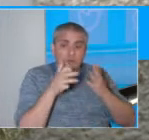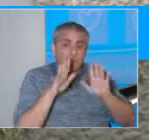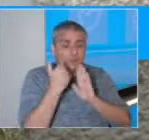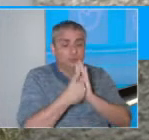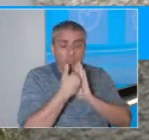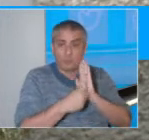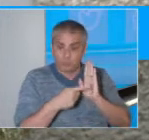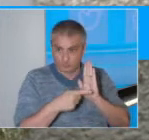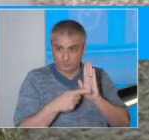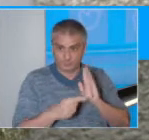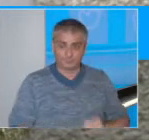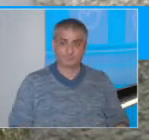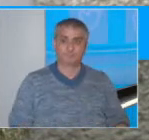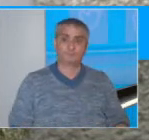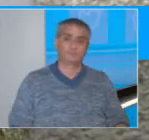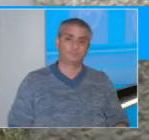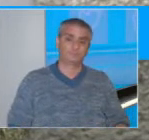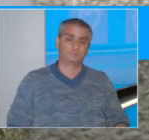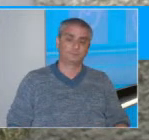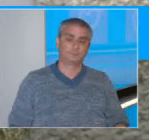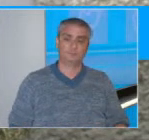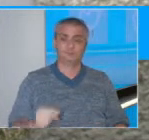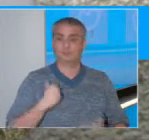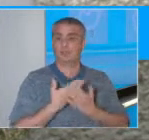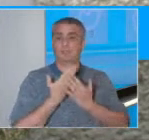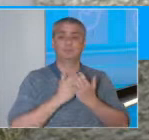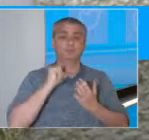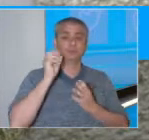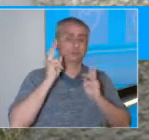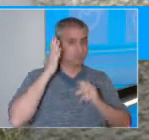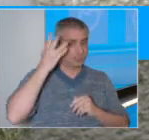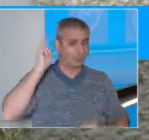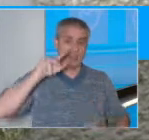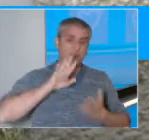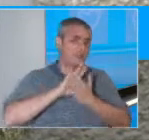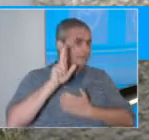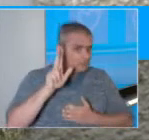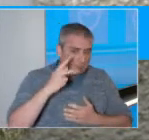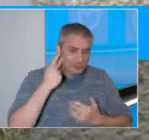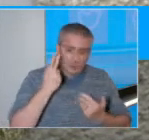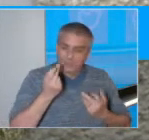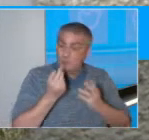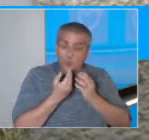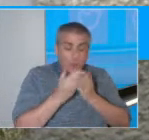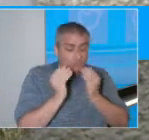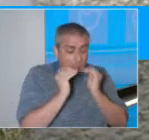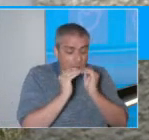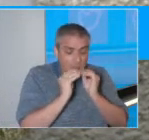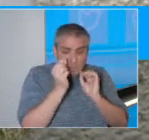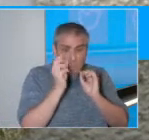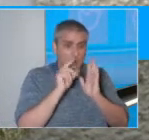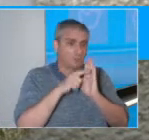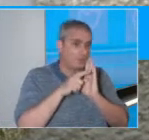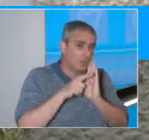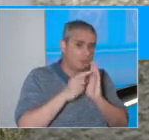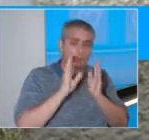עמודים, 179 עמודים, ותיקח את המצע הראשון של יש עתיד מ-2013, תראה שלמעט התאמות של